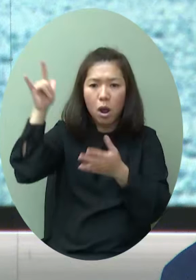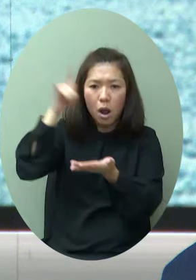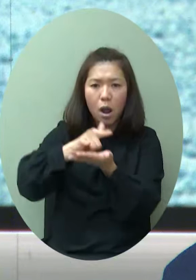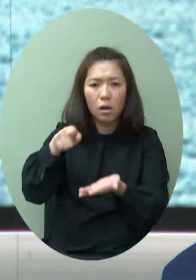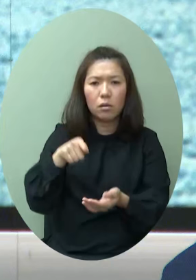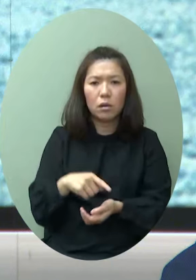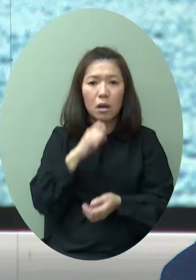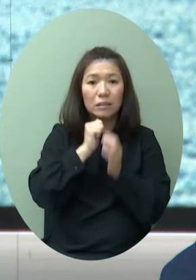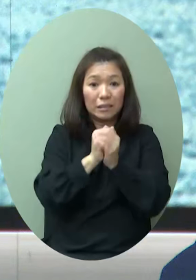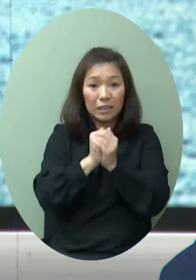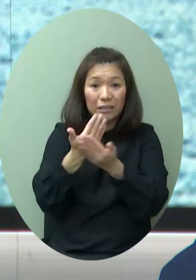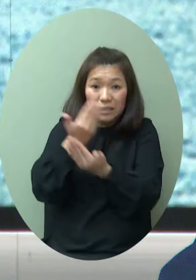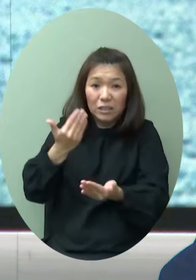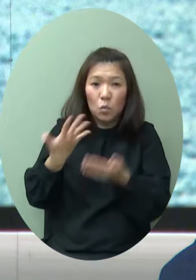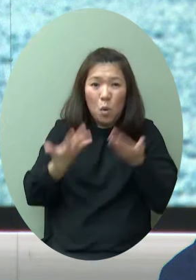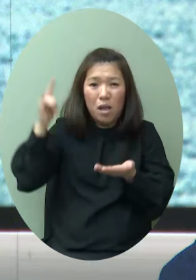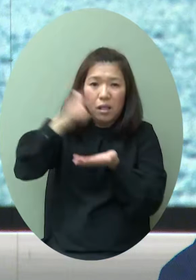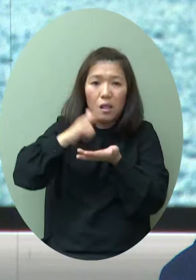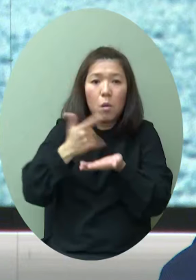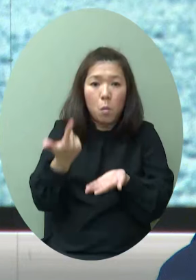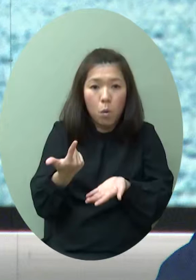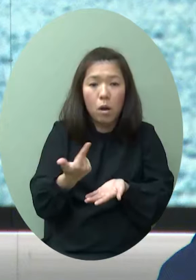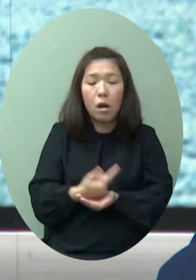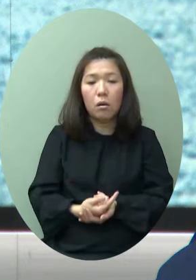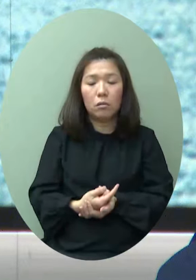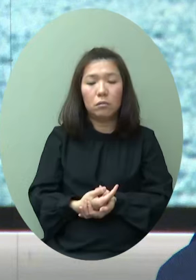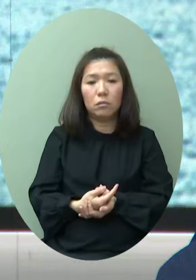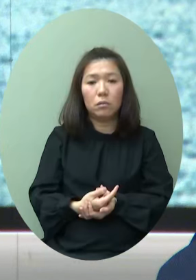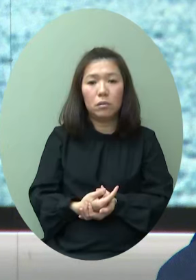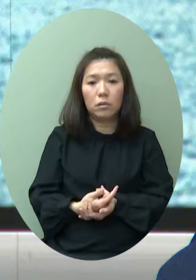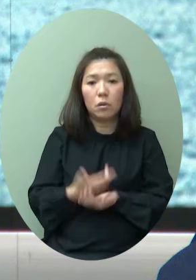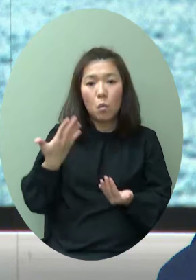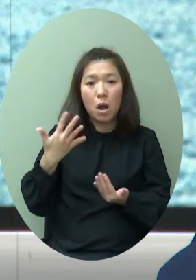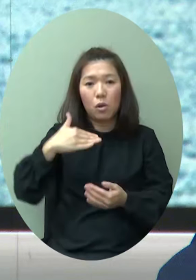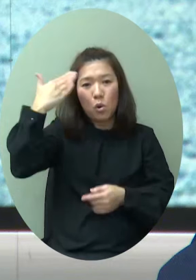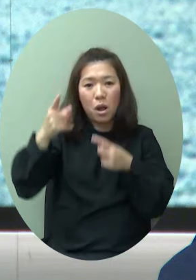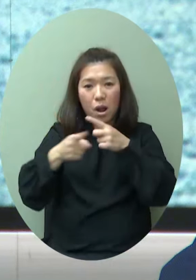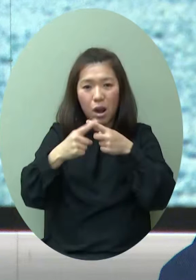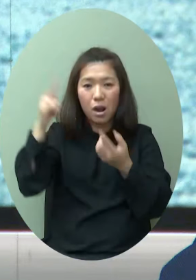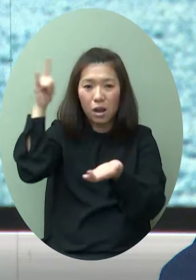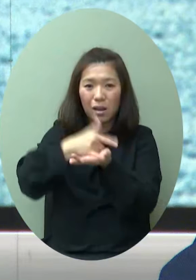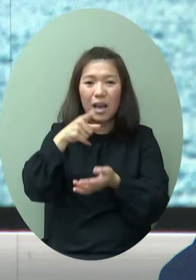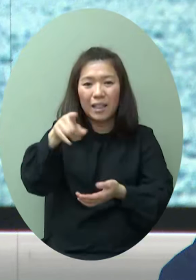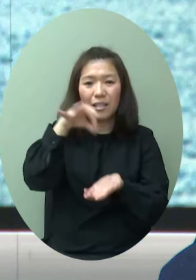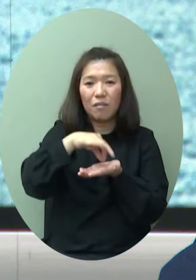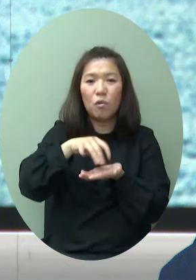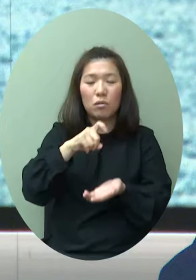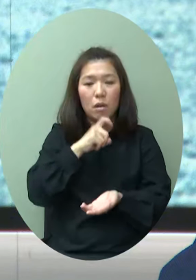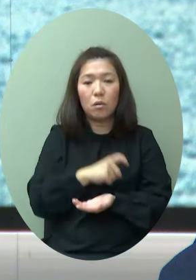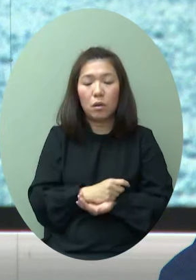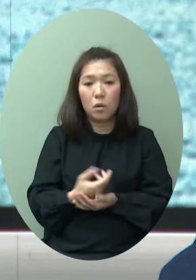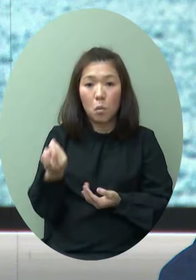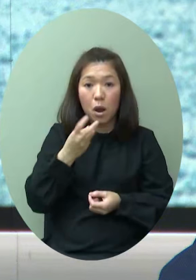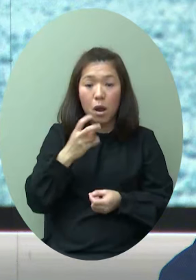會喺農曆新年之前嚟越來越多啦，尤其是有一啲非常高風險國家抵港嘅人士啦，咁同埋可能如果出現社區有其